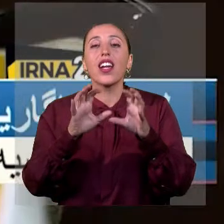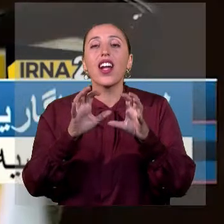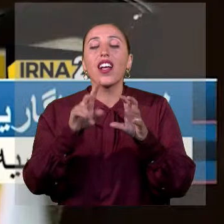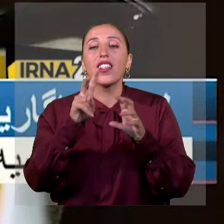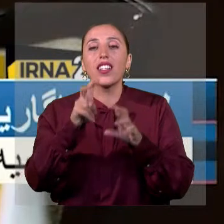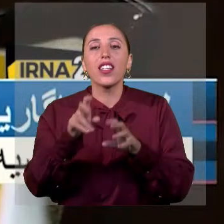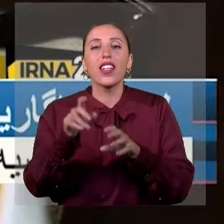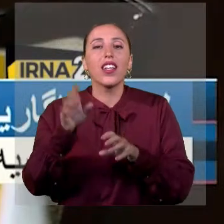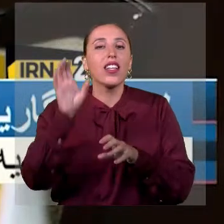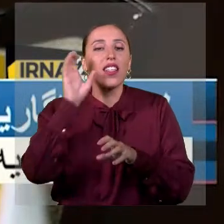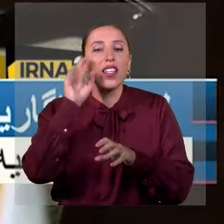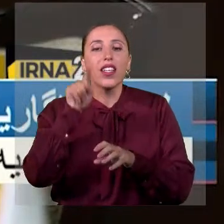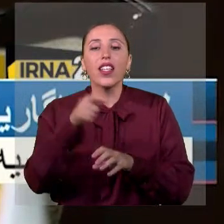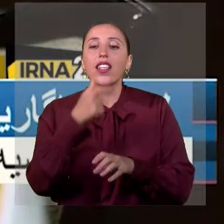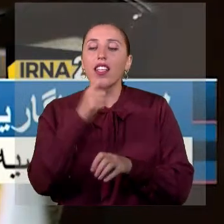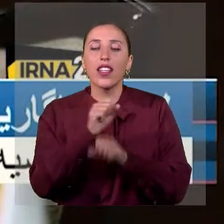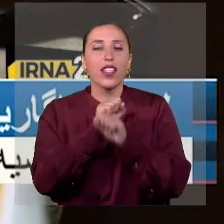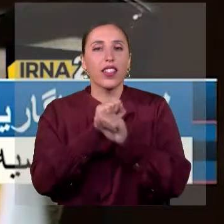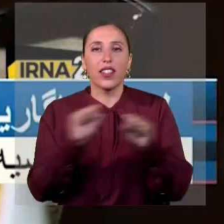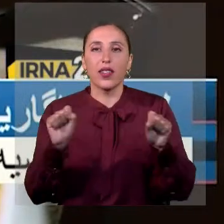հաղորդումները։